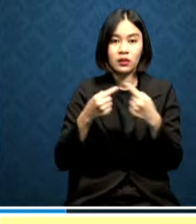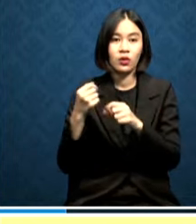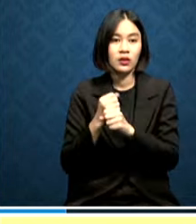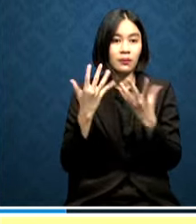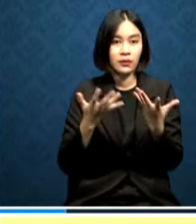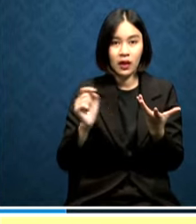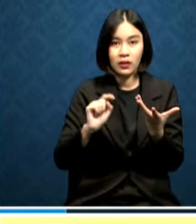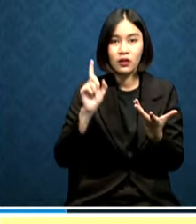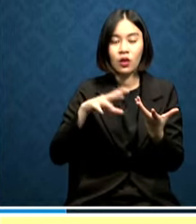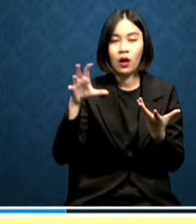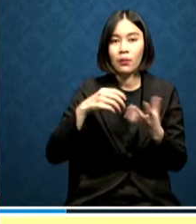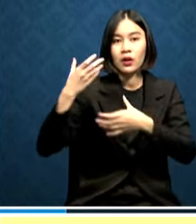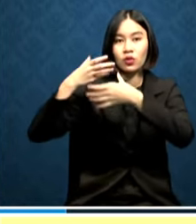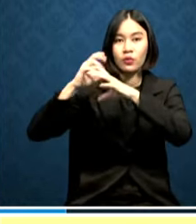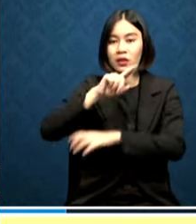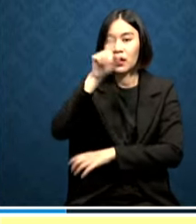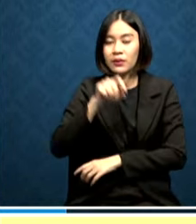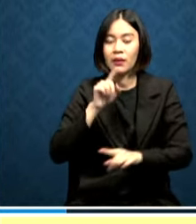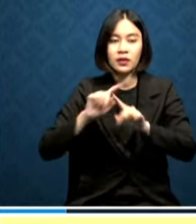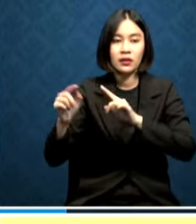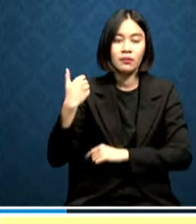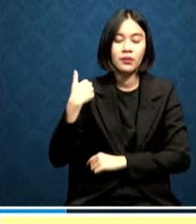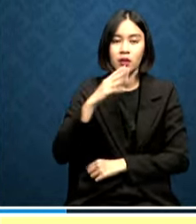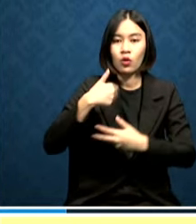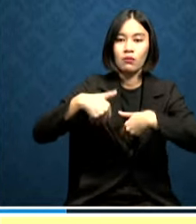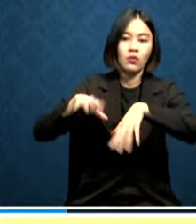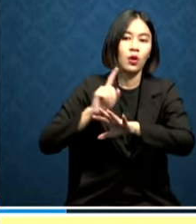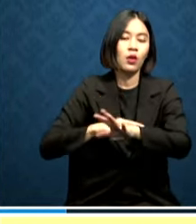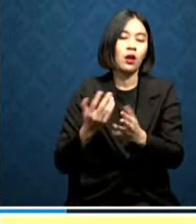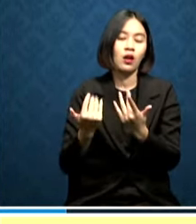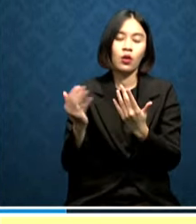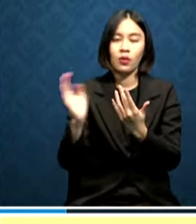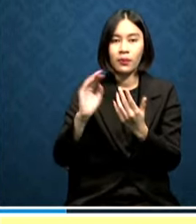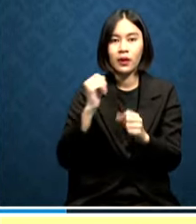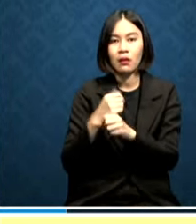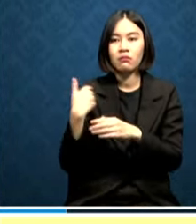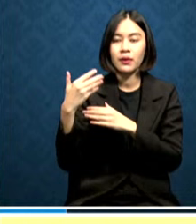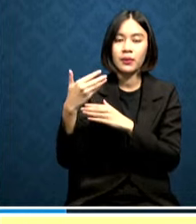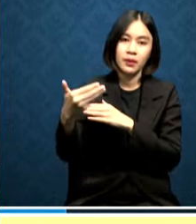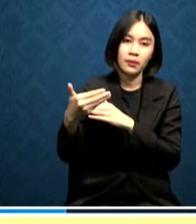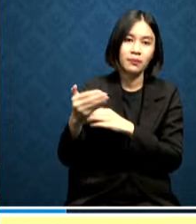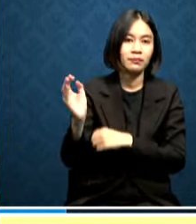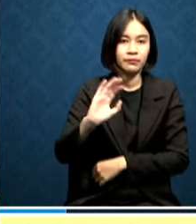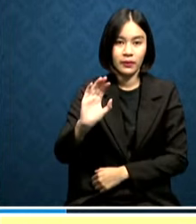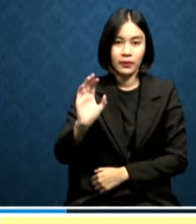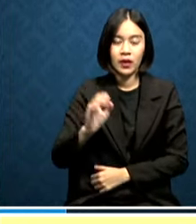ต้องเอามาทบทวนคำถามโดยเร็วหรือไม่นะครับไม่ใช่แค่ปล่อยประวิงเวลาหรือว่าทำให้มันผ่านไปเท่านั้นนะครับแล้ว